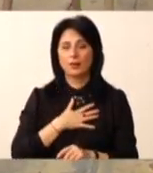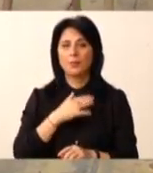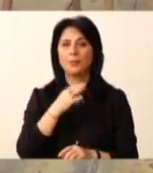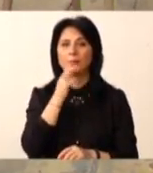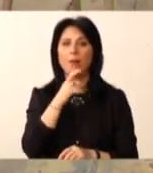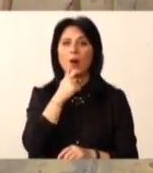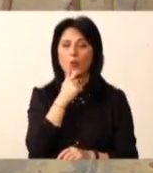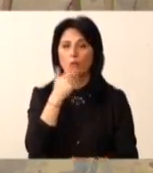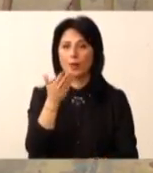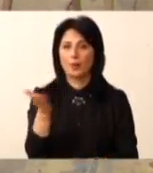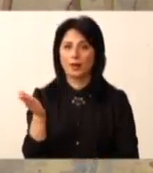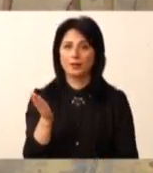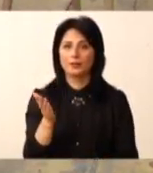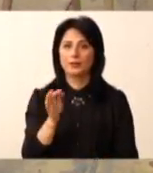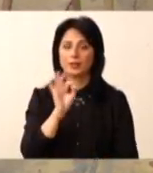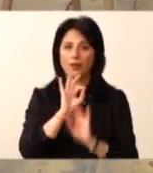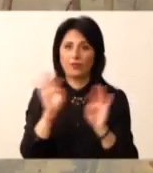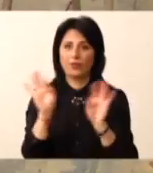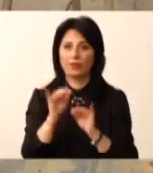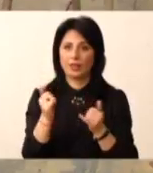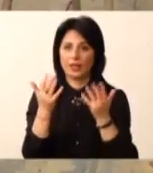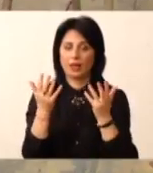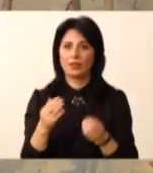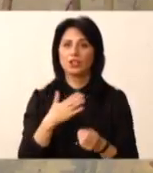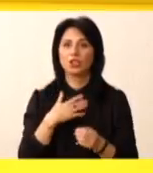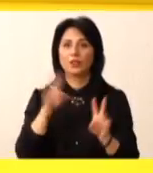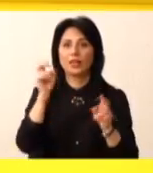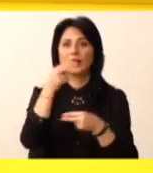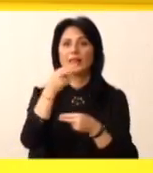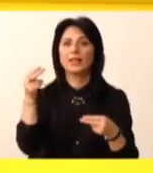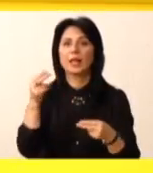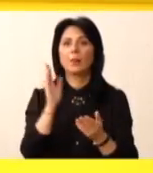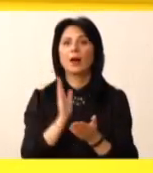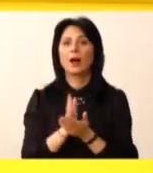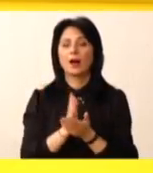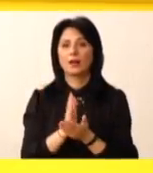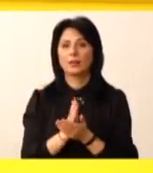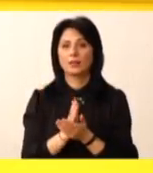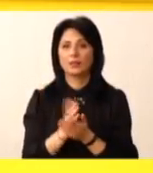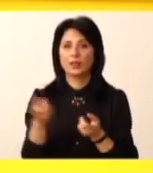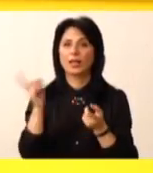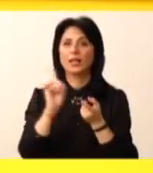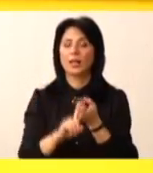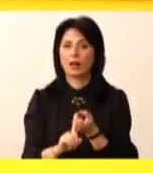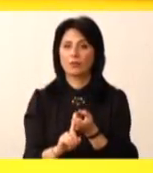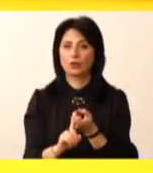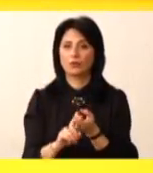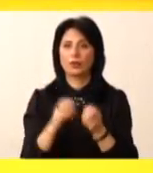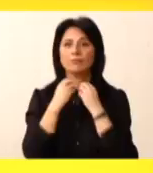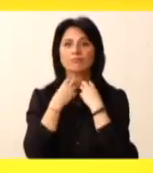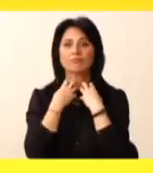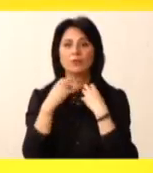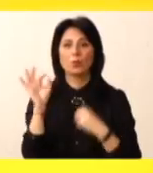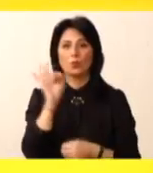მე მაყურებელს ვეტყვი, რომ დღევანდელი ჩვენი თემა არის დაკავშირებული